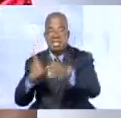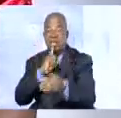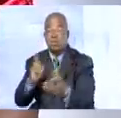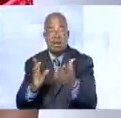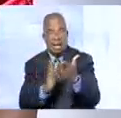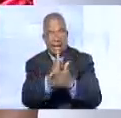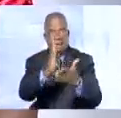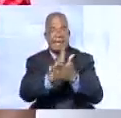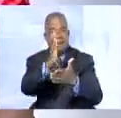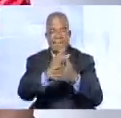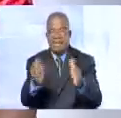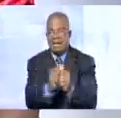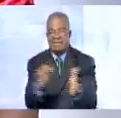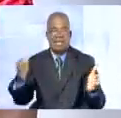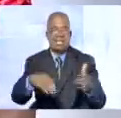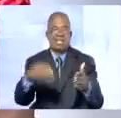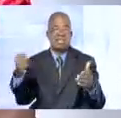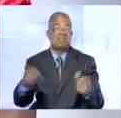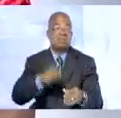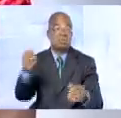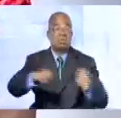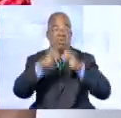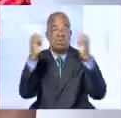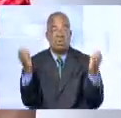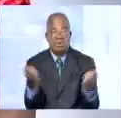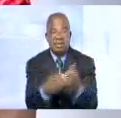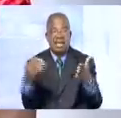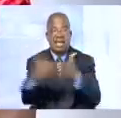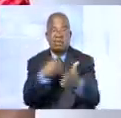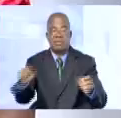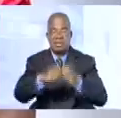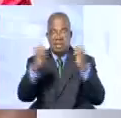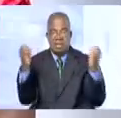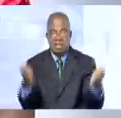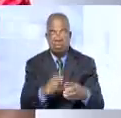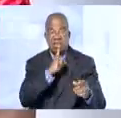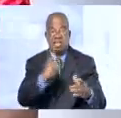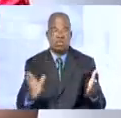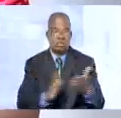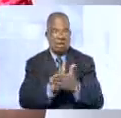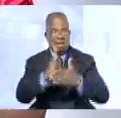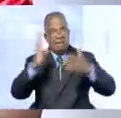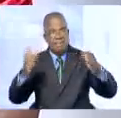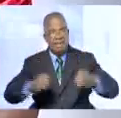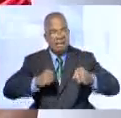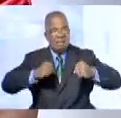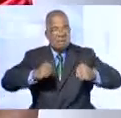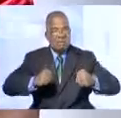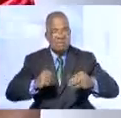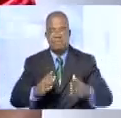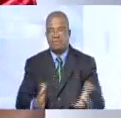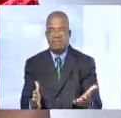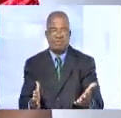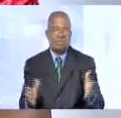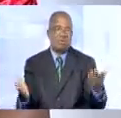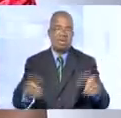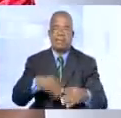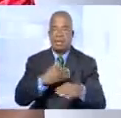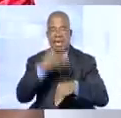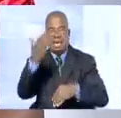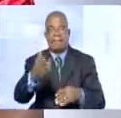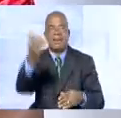équipe Galatasaray, qui a des échéances assez importantes aussi en Ligue des Champions. Donc je pense que c'est juste le temps de donner à